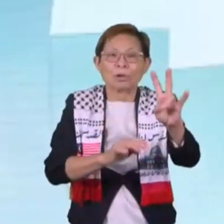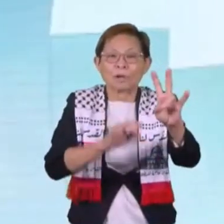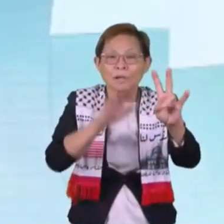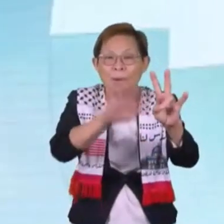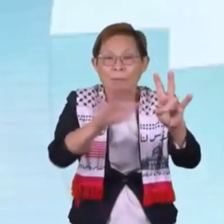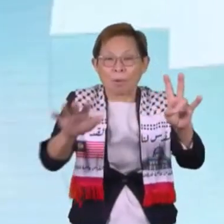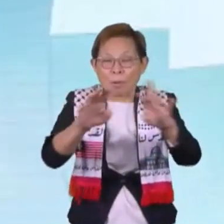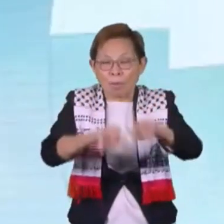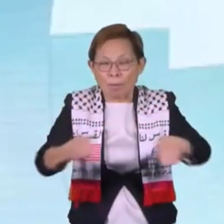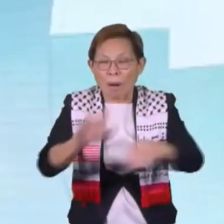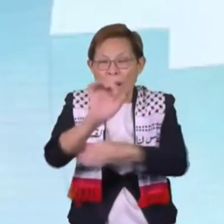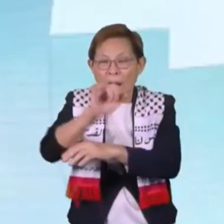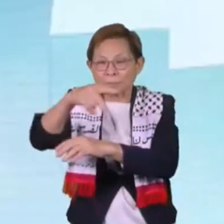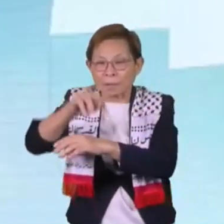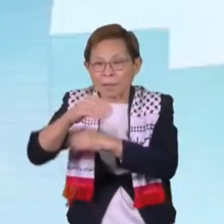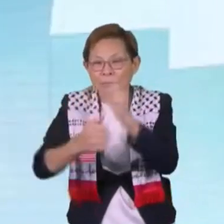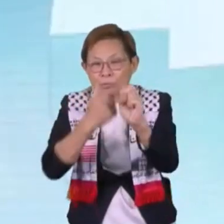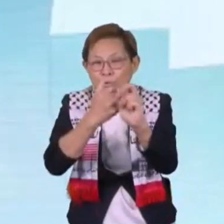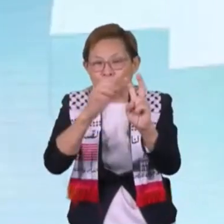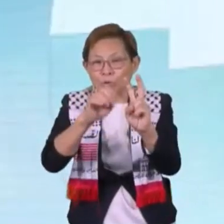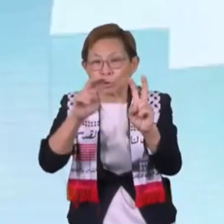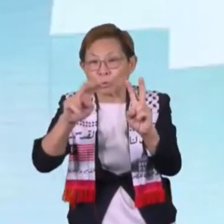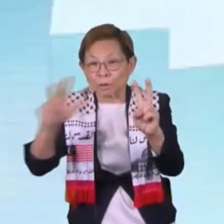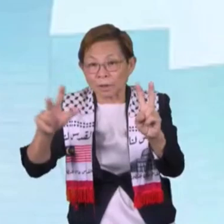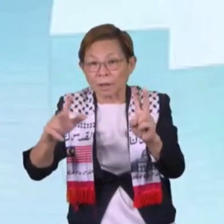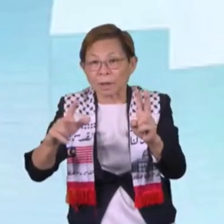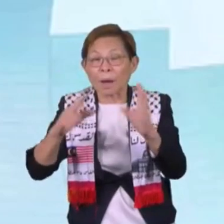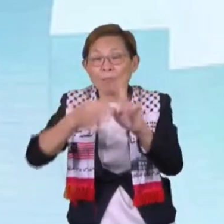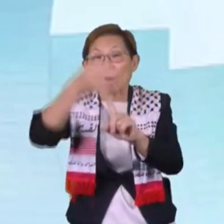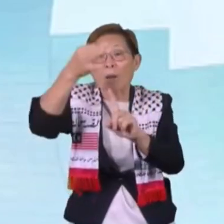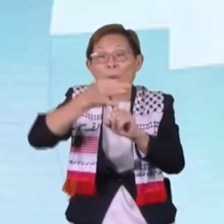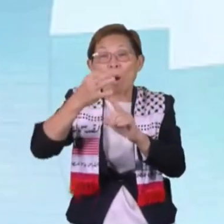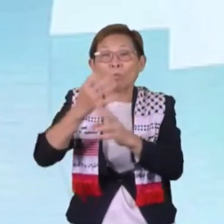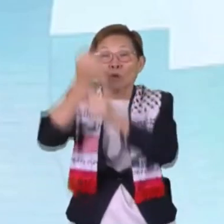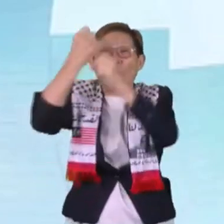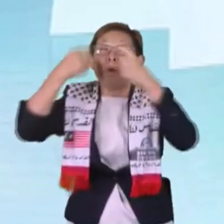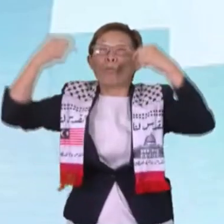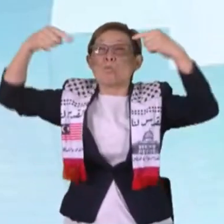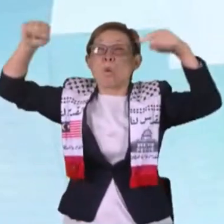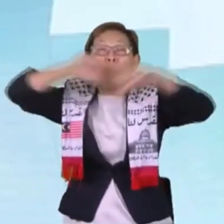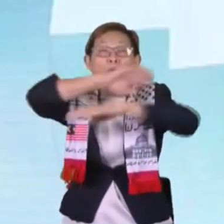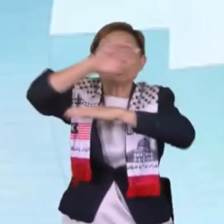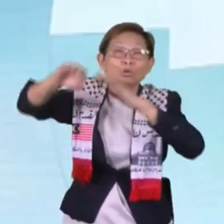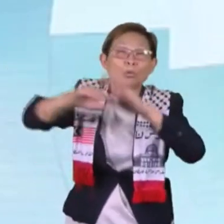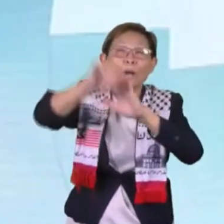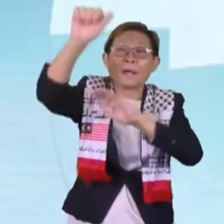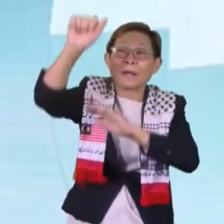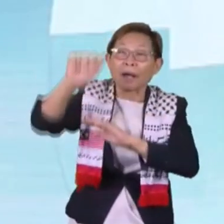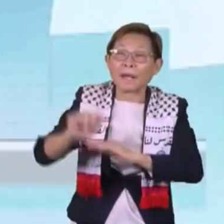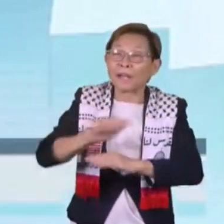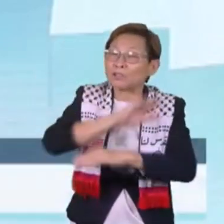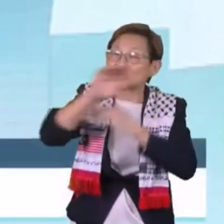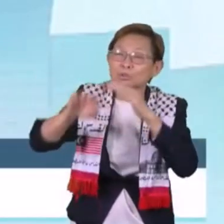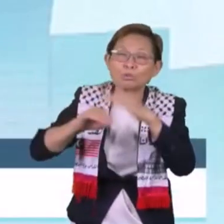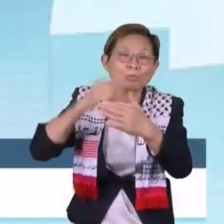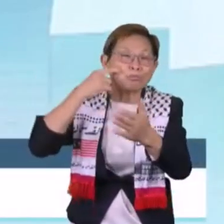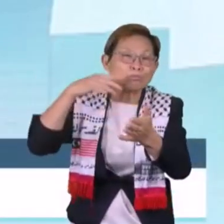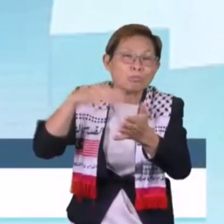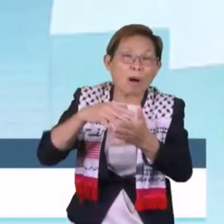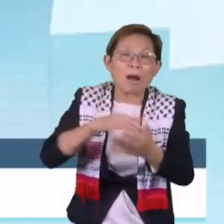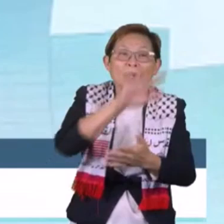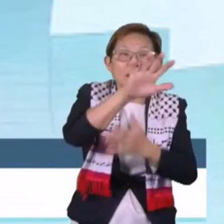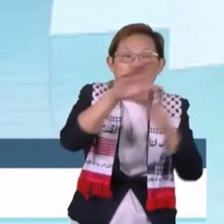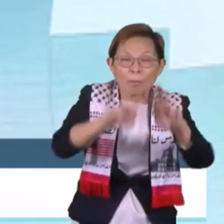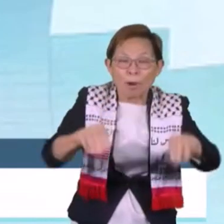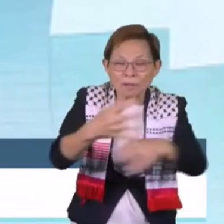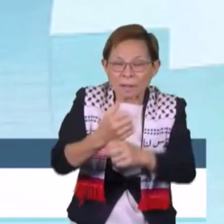755 calon SPM 2023 di Pulau Pinang berjaya mencapai keputusan cemerlang semua A dalam semua mata pelajaran. Daripada jumlah itu, 5